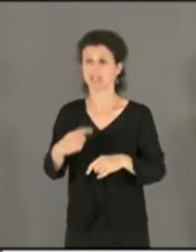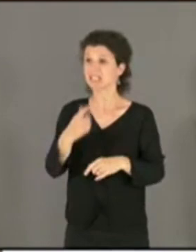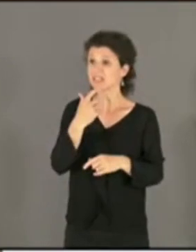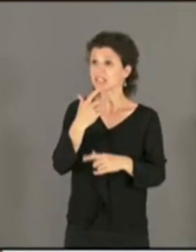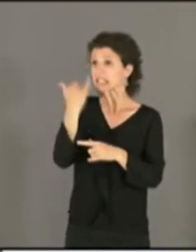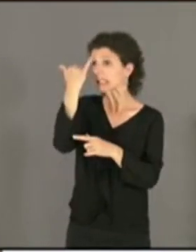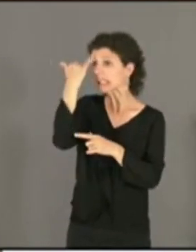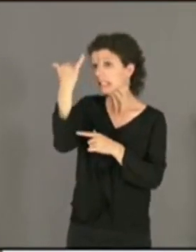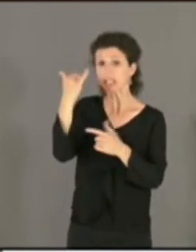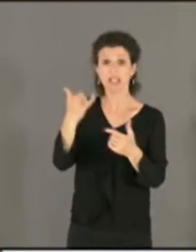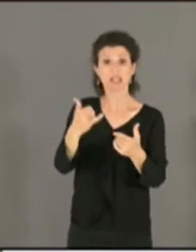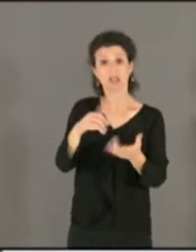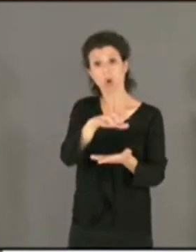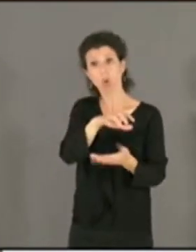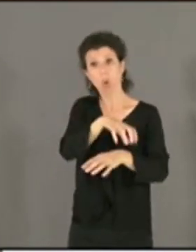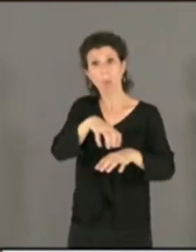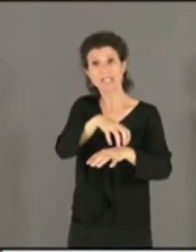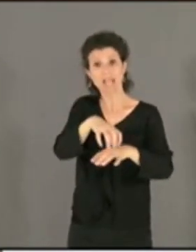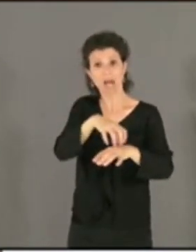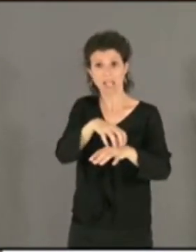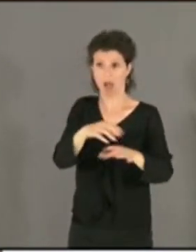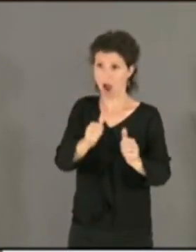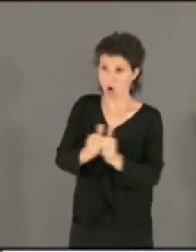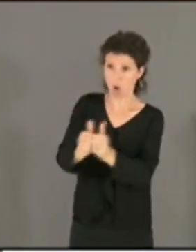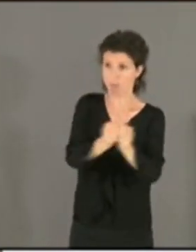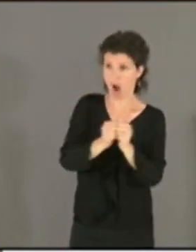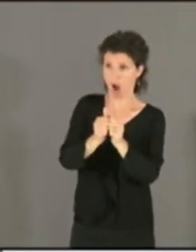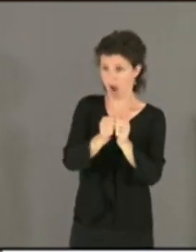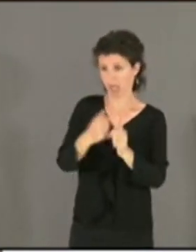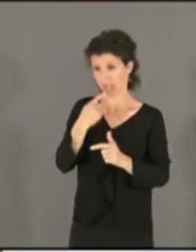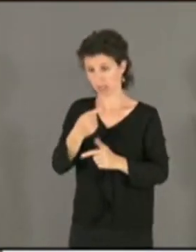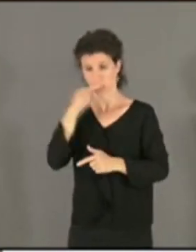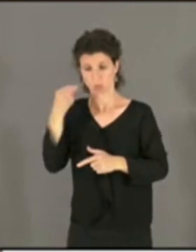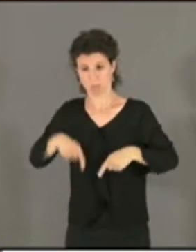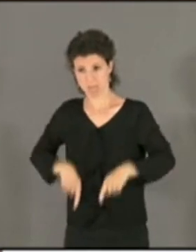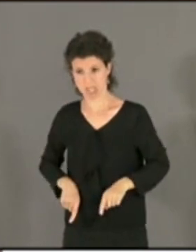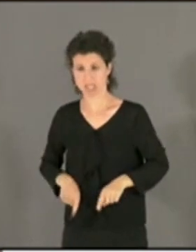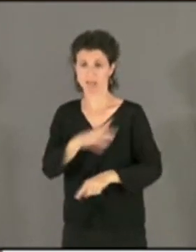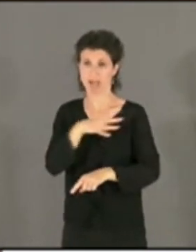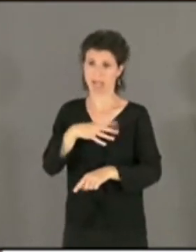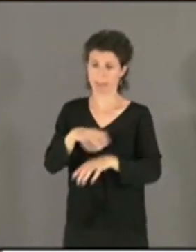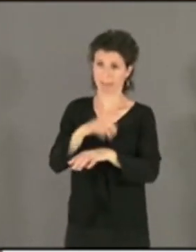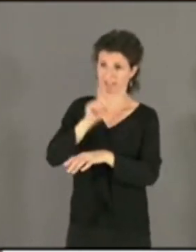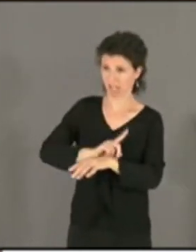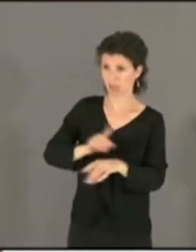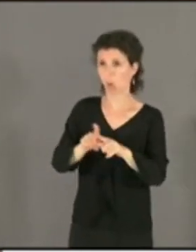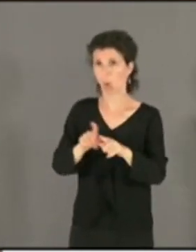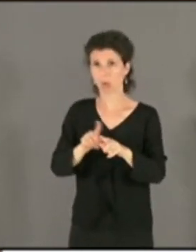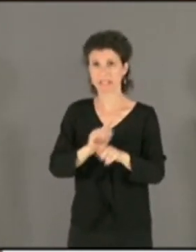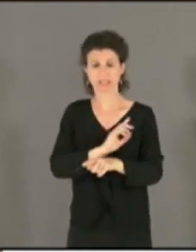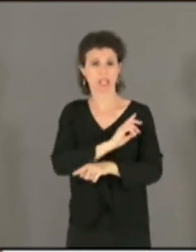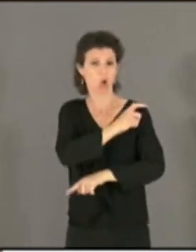d'un commissariat commun est défendue par monsieur le ministre, madame la préfète, ainsi que le commissaire responsable du